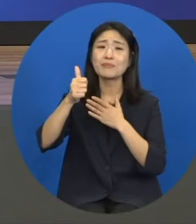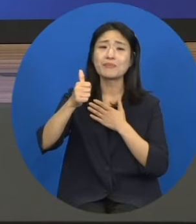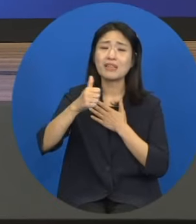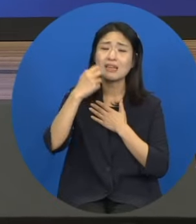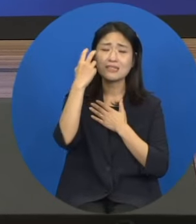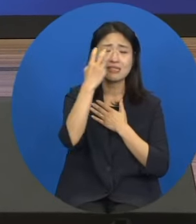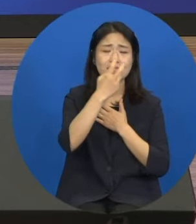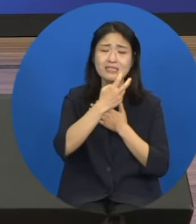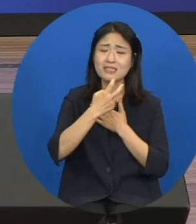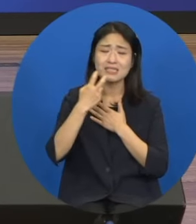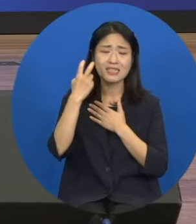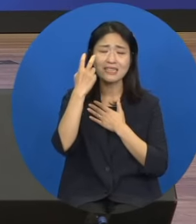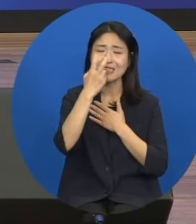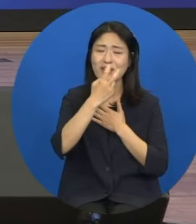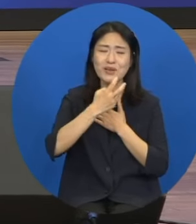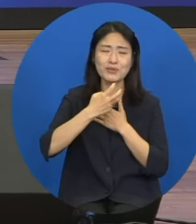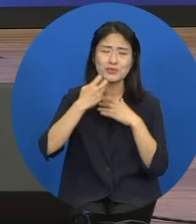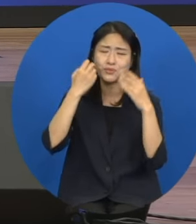주님 나를